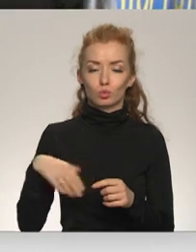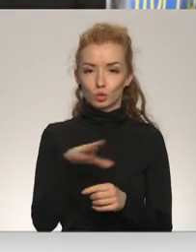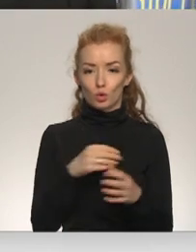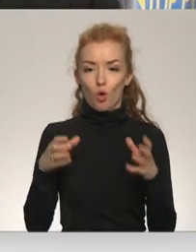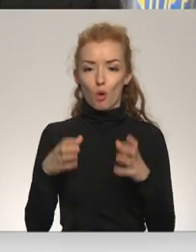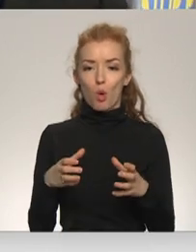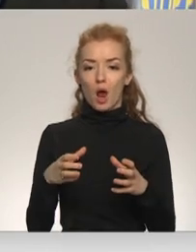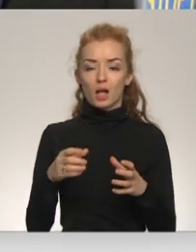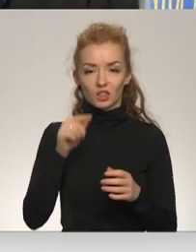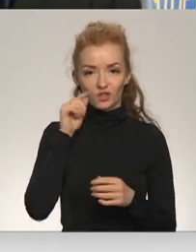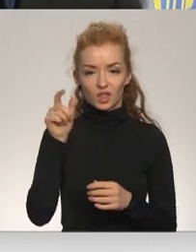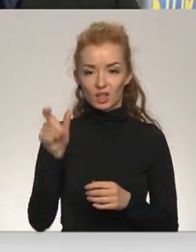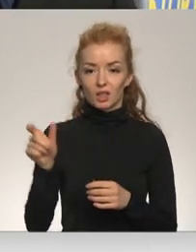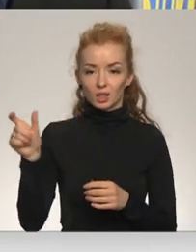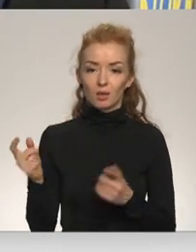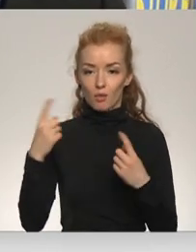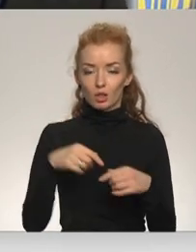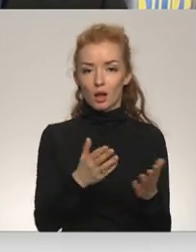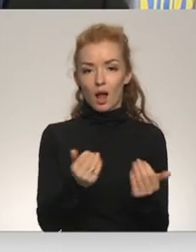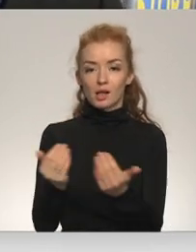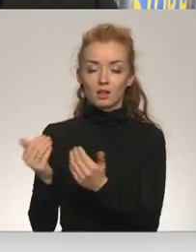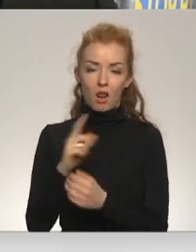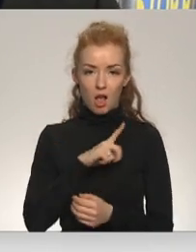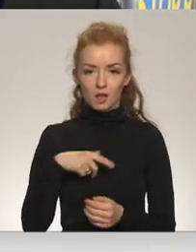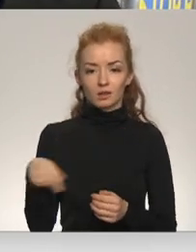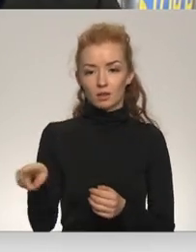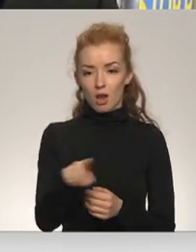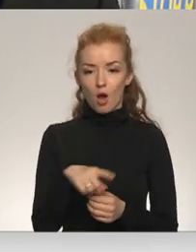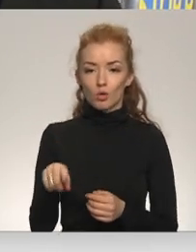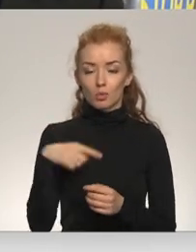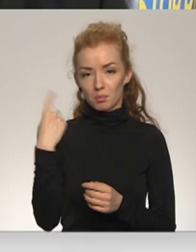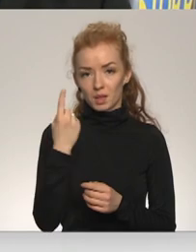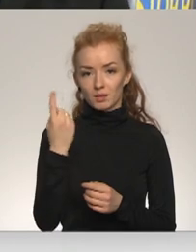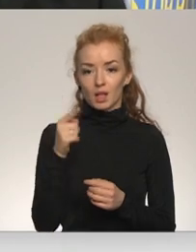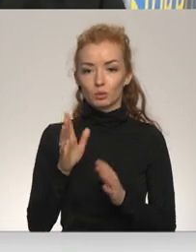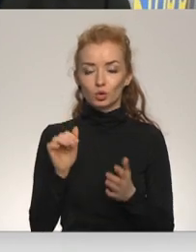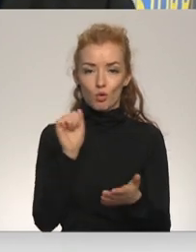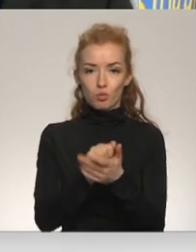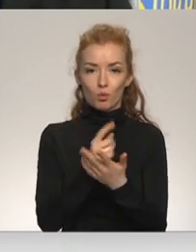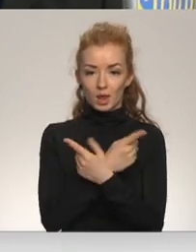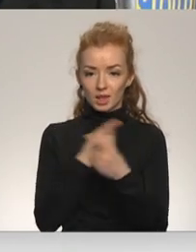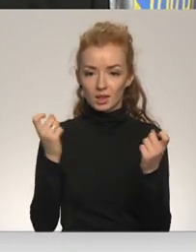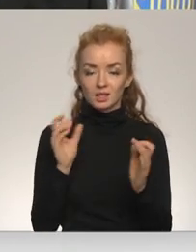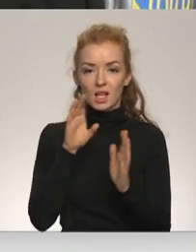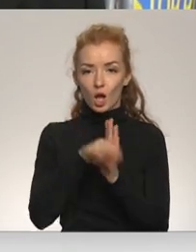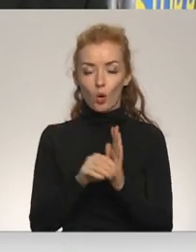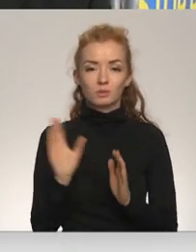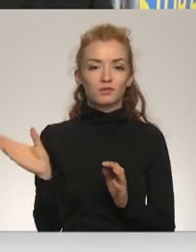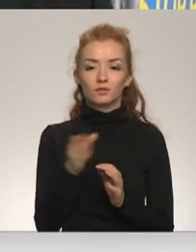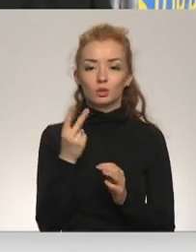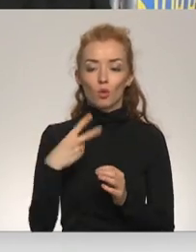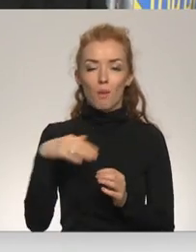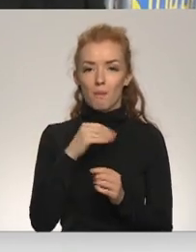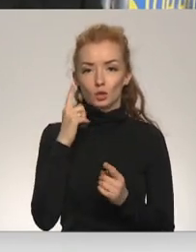vīde šobrīd top aicinājums Latvijas tautai, jā, es domāju, ka pirmdien tas būs publicēts, un mēs tur iekļausim visu, ko mēs domājam par